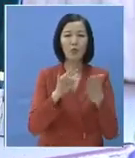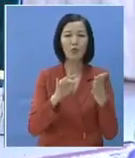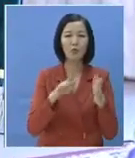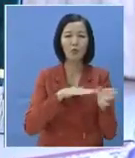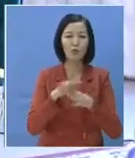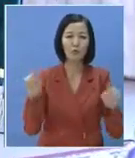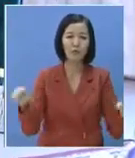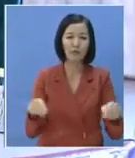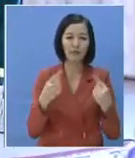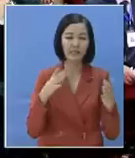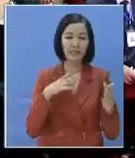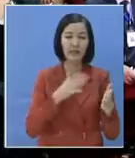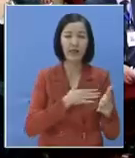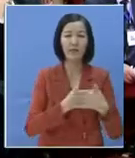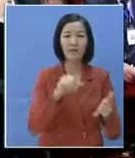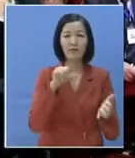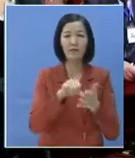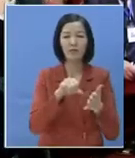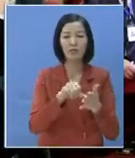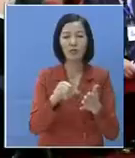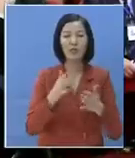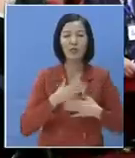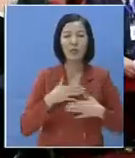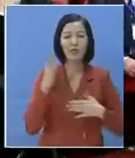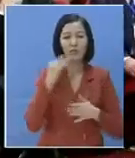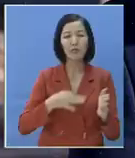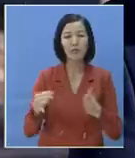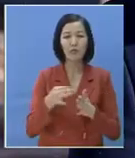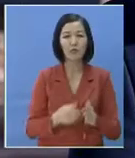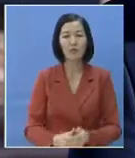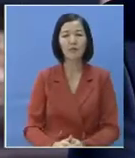полностью восстановили. В этом активное участие принял и наш регион.